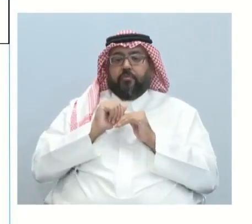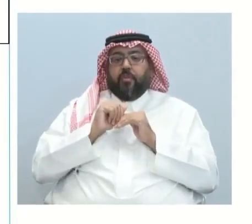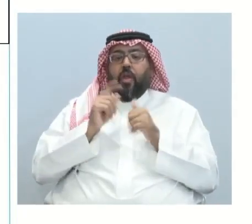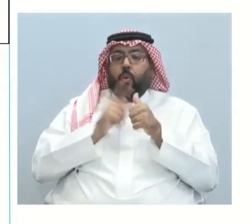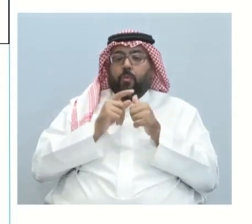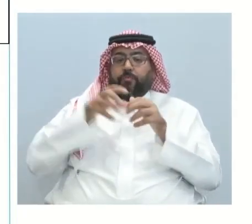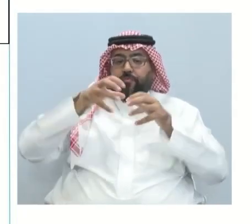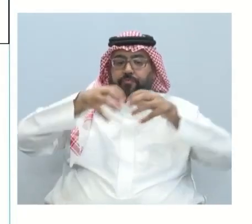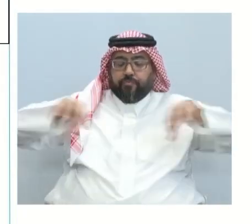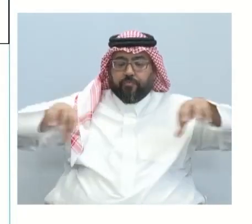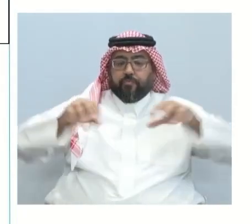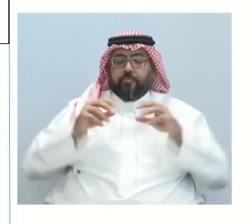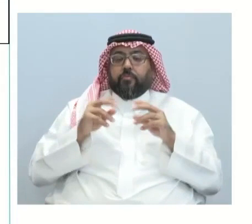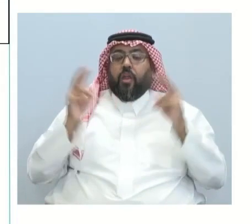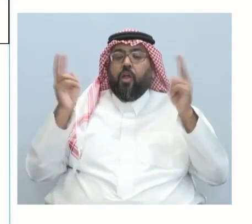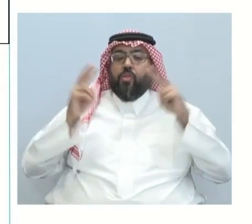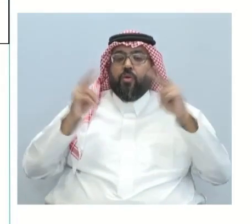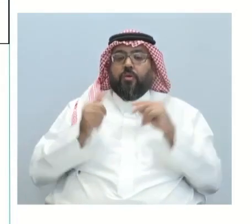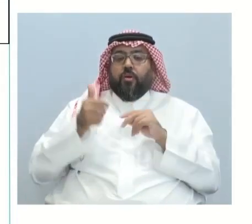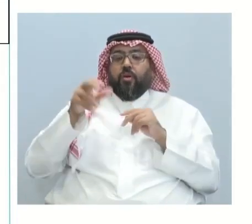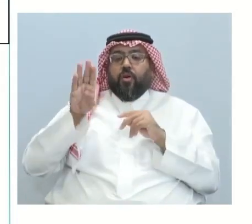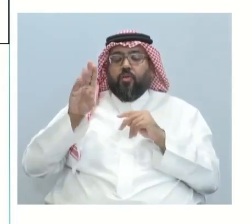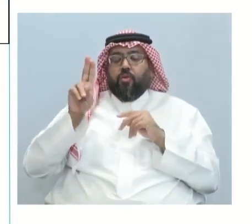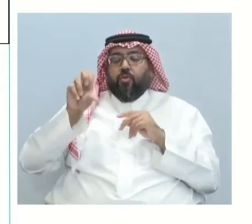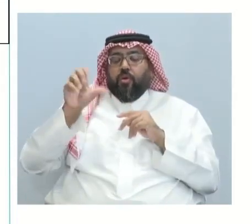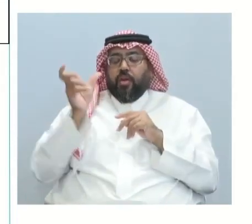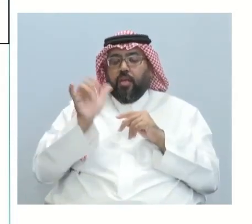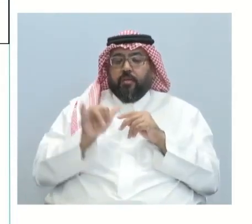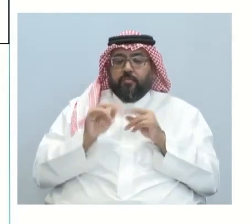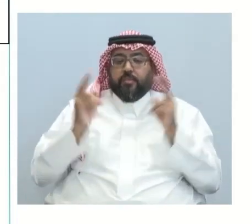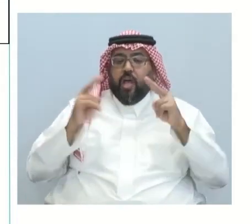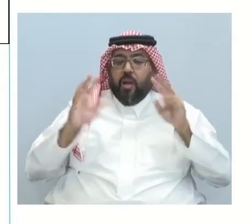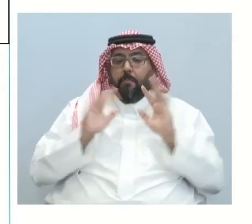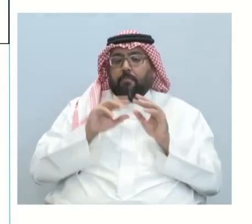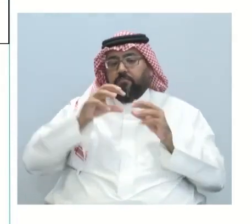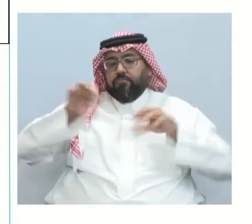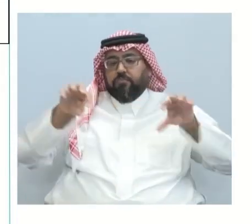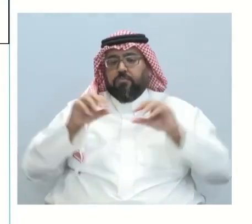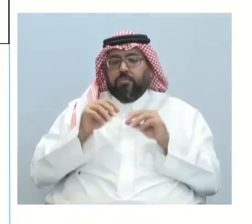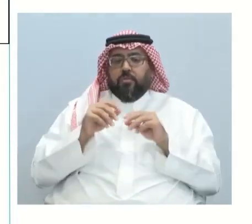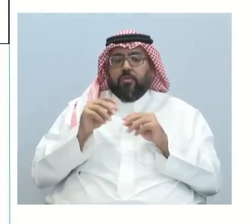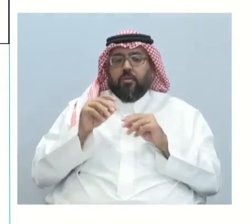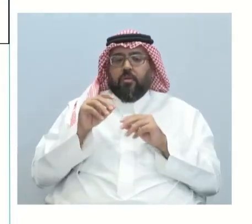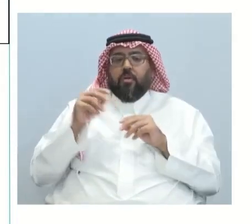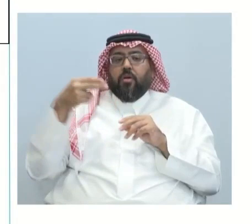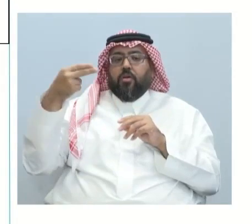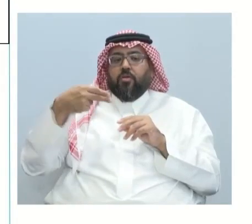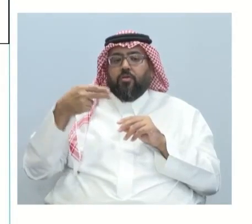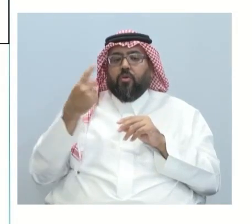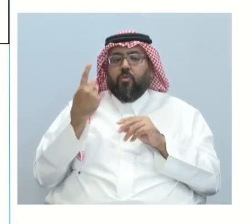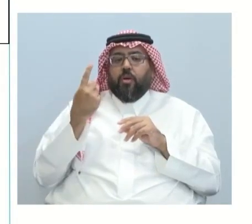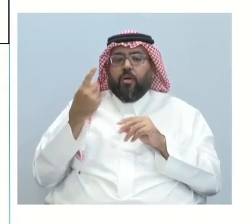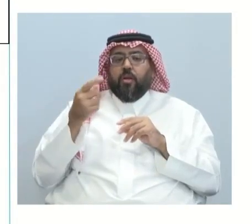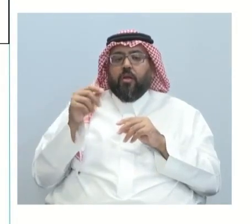نوزع توزيع الالكتروني لمين للذرات اللي موجوده عندي هنا فعندي هنا الهيدروجين لديه الكترون واحد وان اس